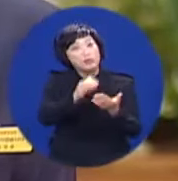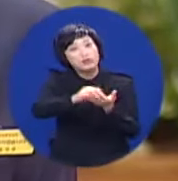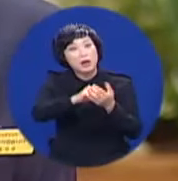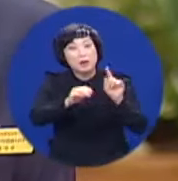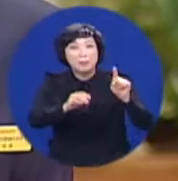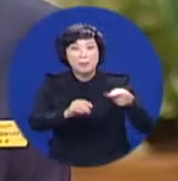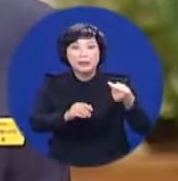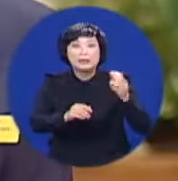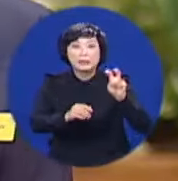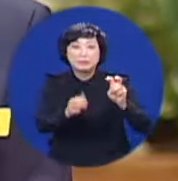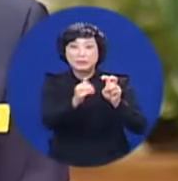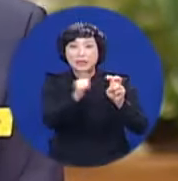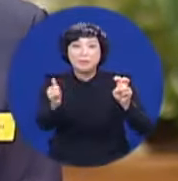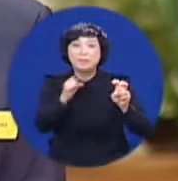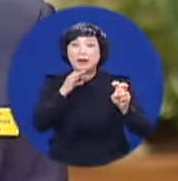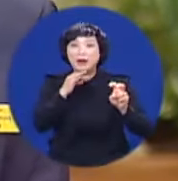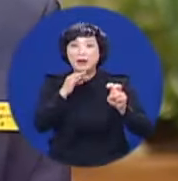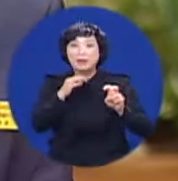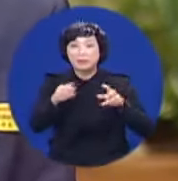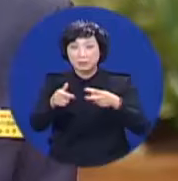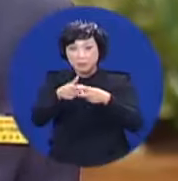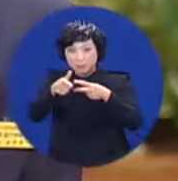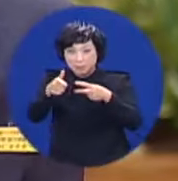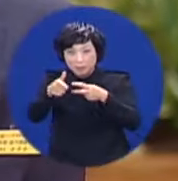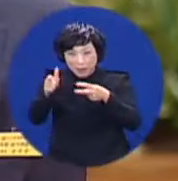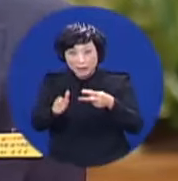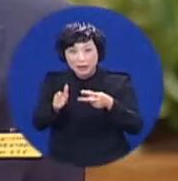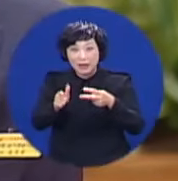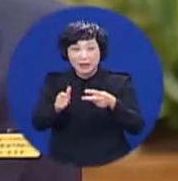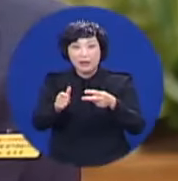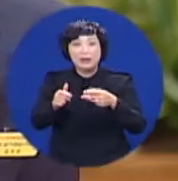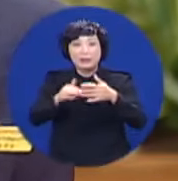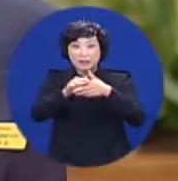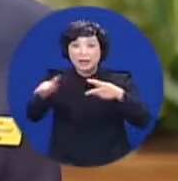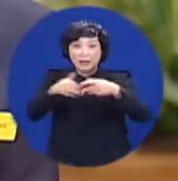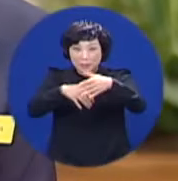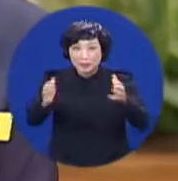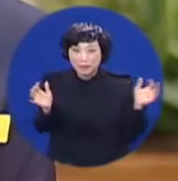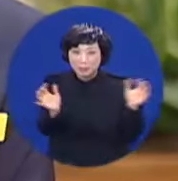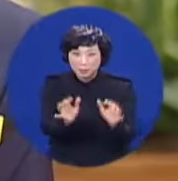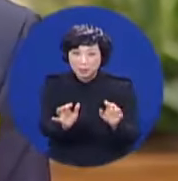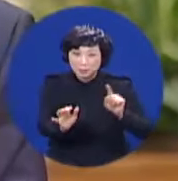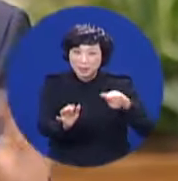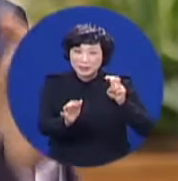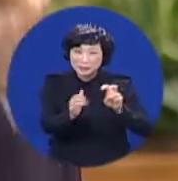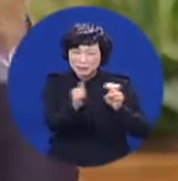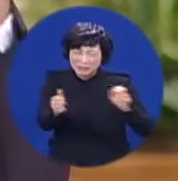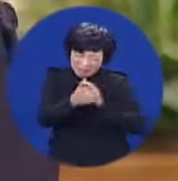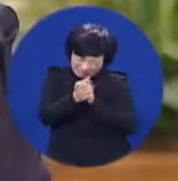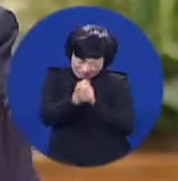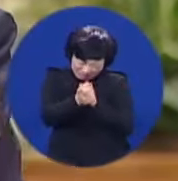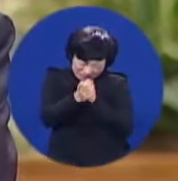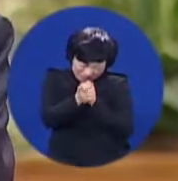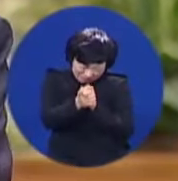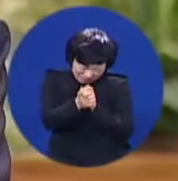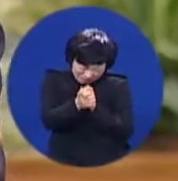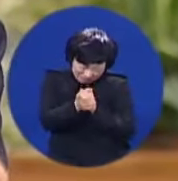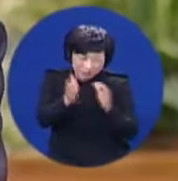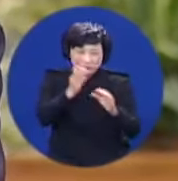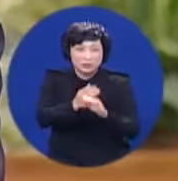120명만 마가다락방에 모여서 참 기도에 힘들 때